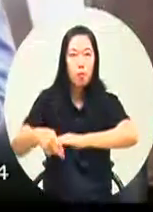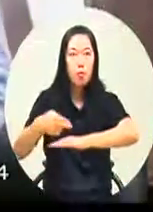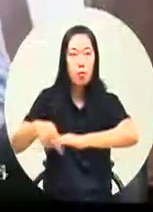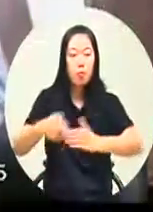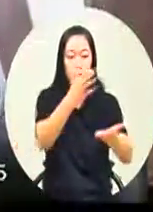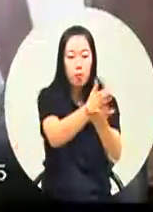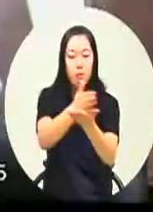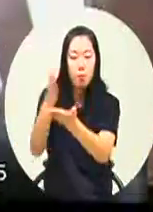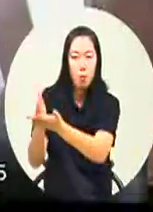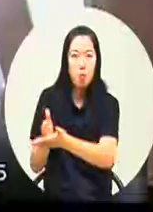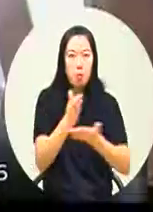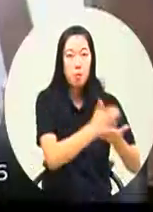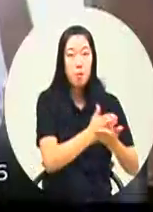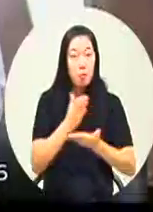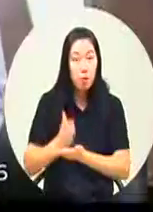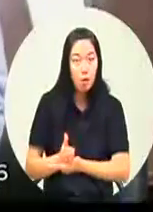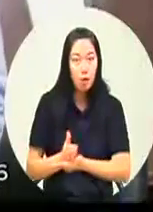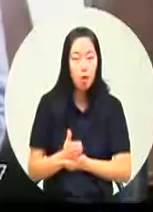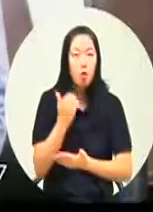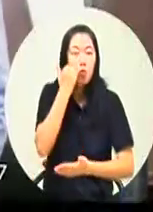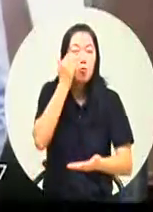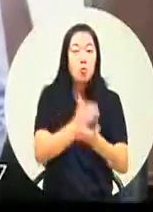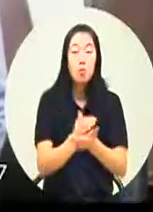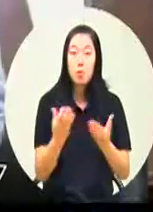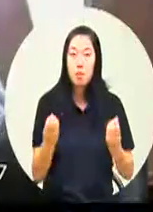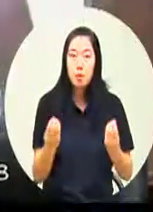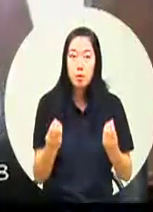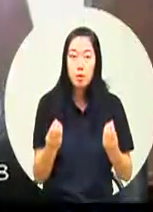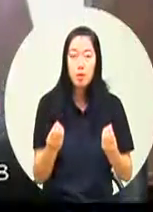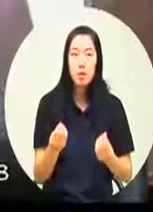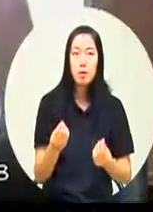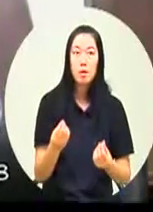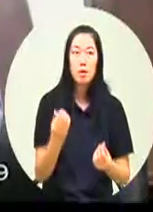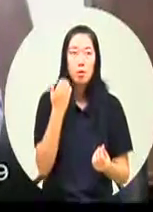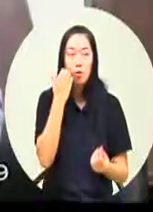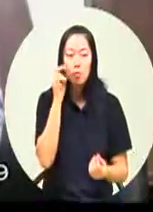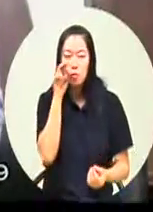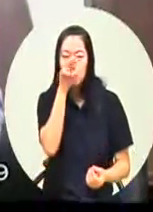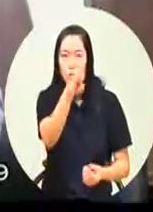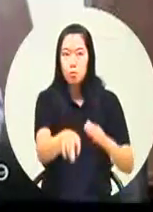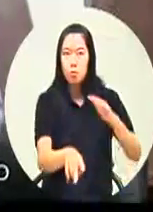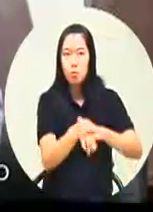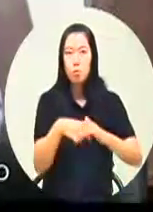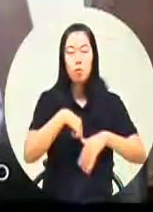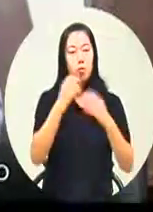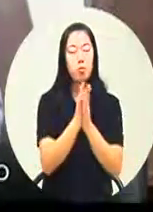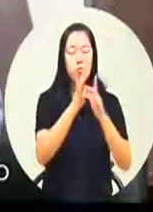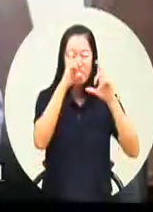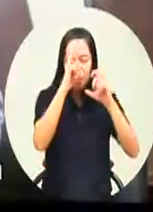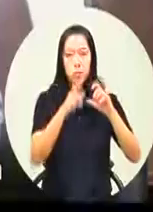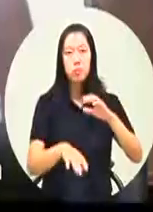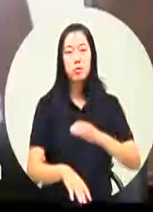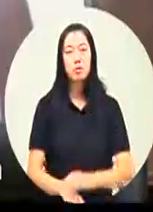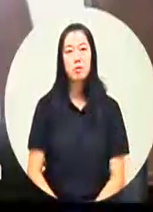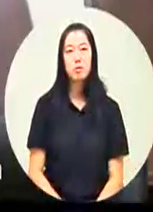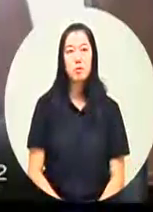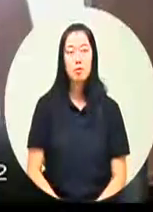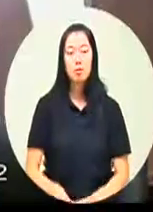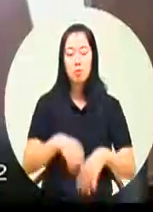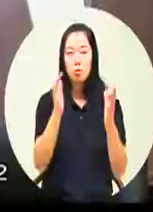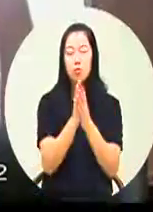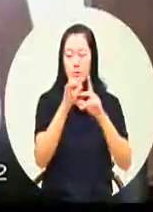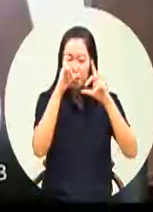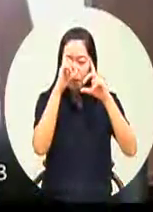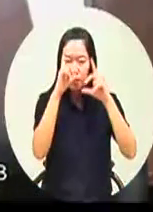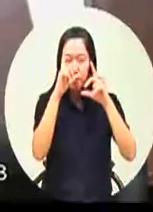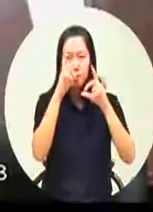你哪不会停哦？OK 了，他总如果违法的机会，我就用照相的。你没有停，没有全部停，照相